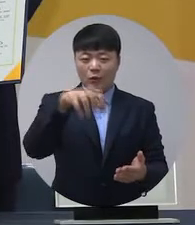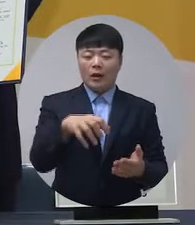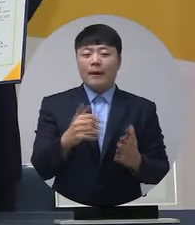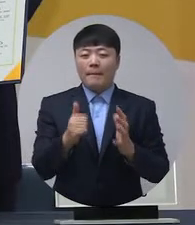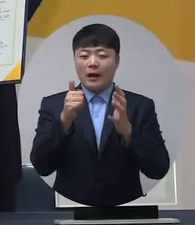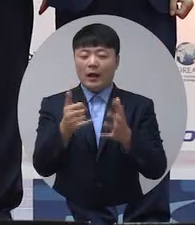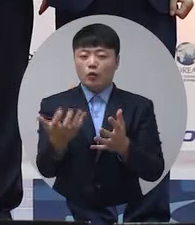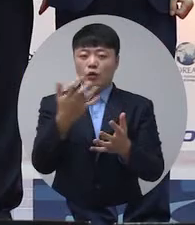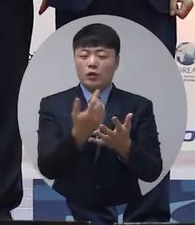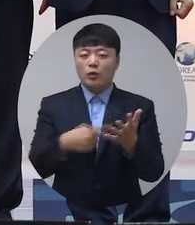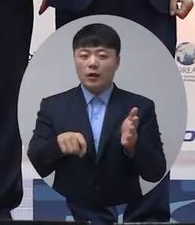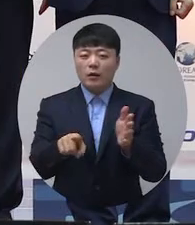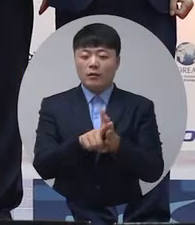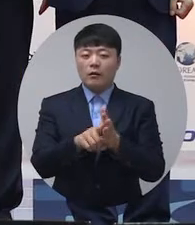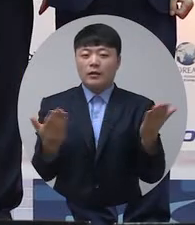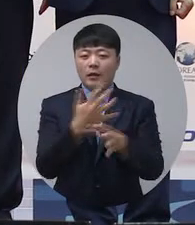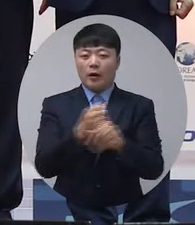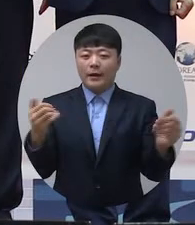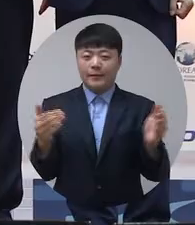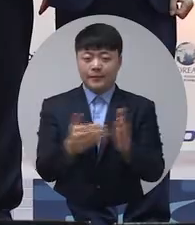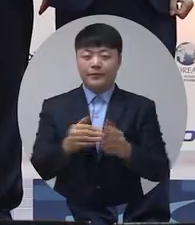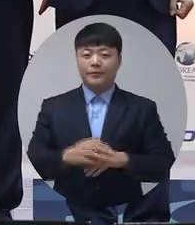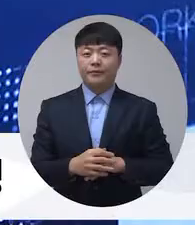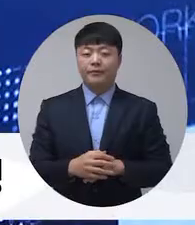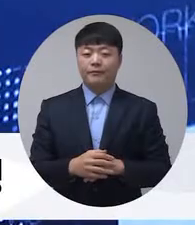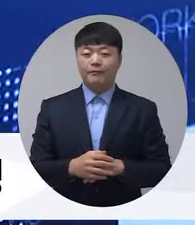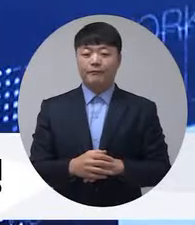조성 투자유치를 위한 업무 협약도 체결했습니다